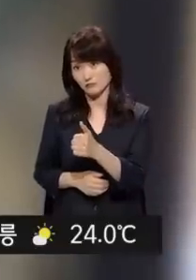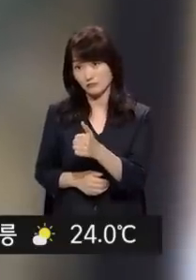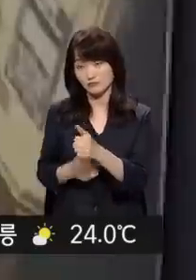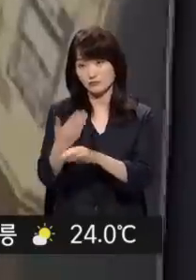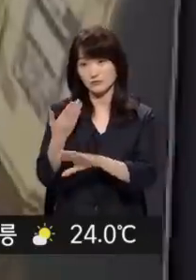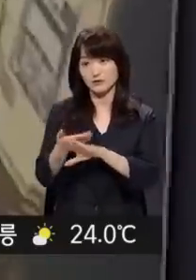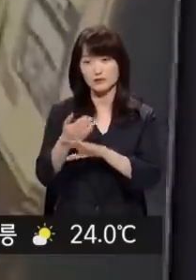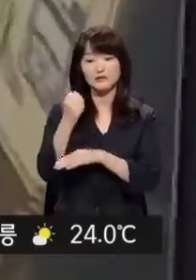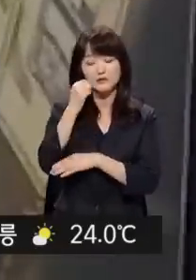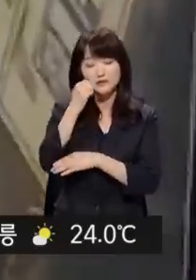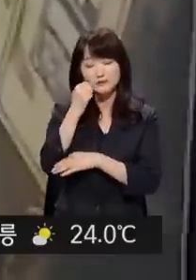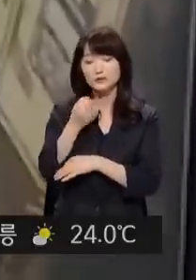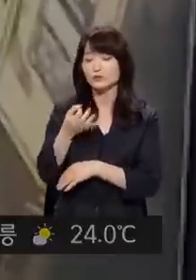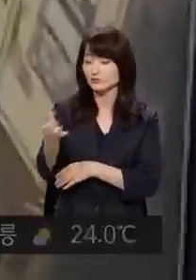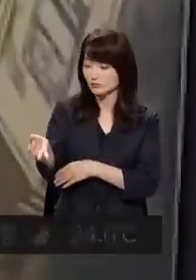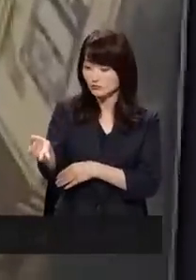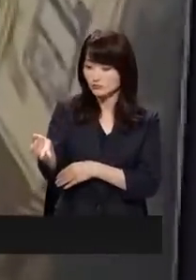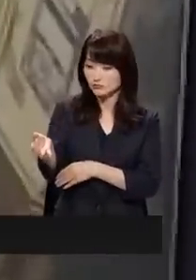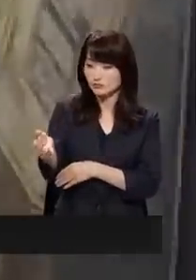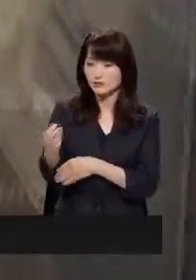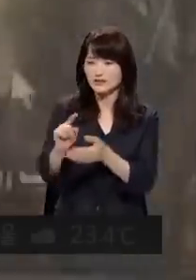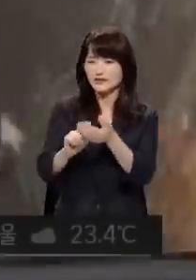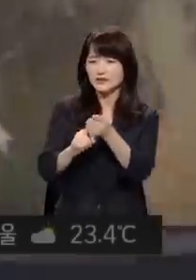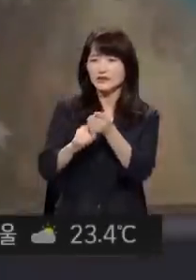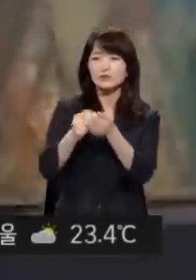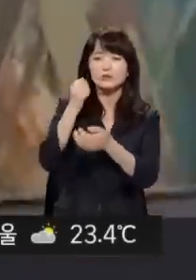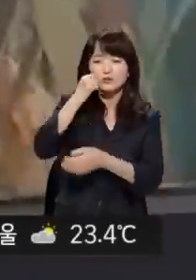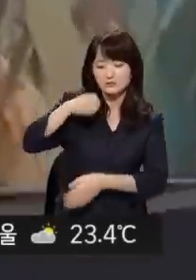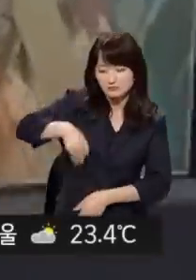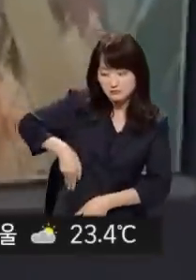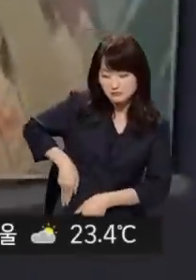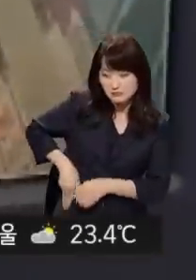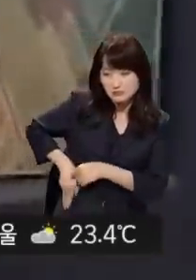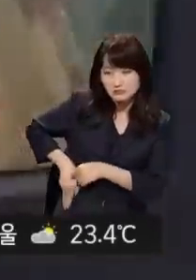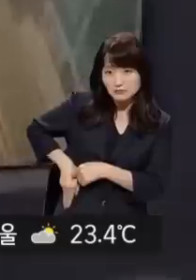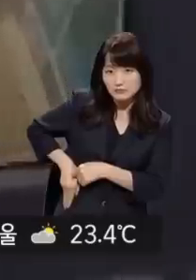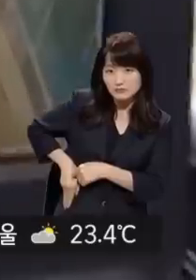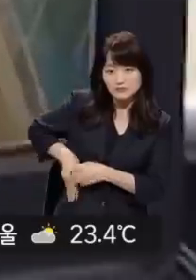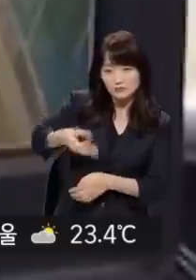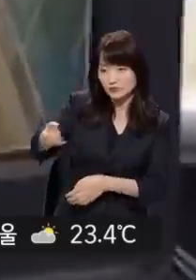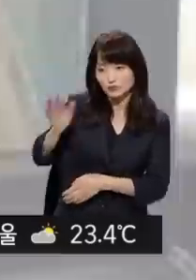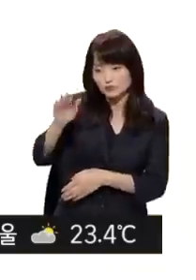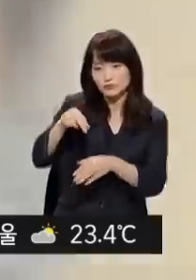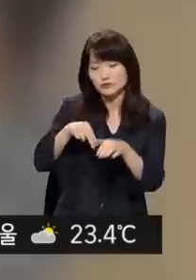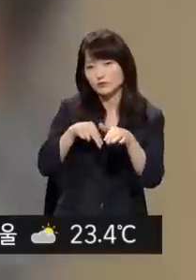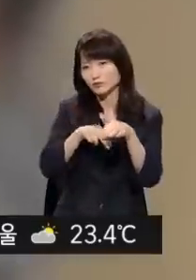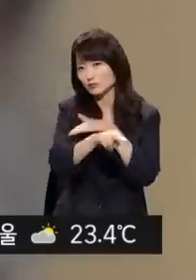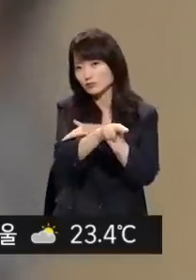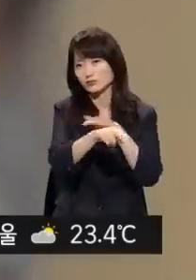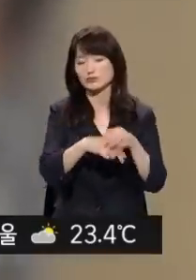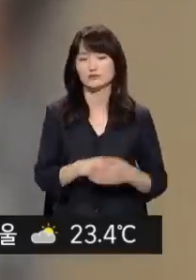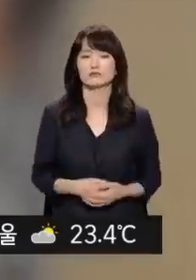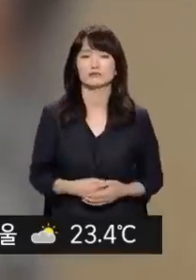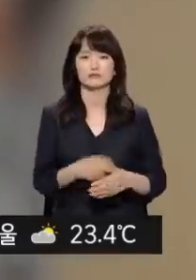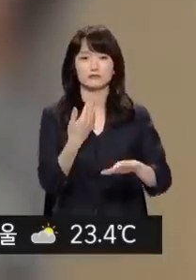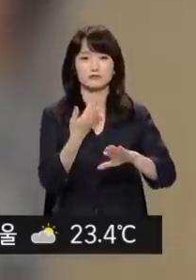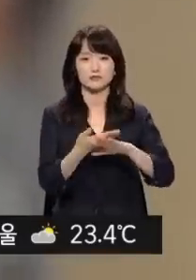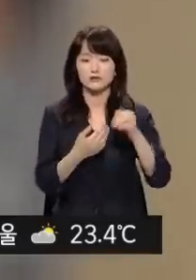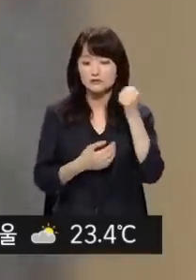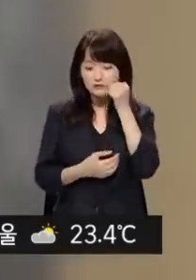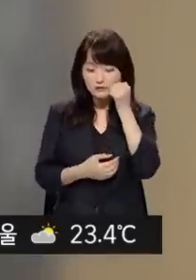다른 과자만 계산하고 땅콩과자는 저 속에 있는데 밖으로 나가버리죠 다른 과자는 계산하고